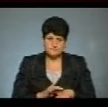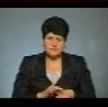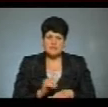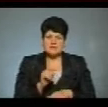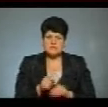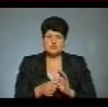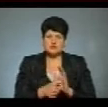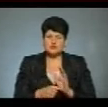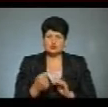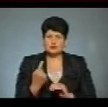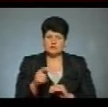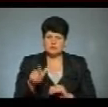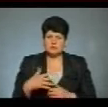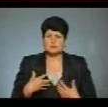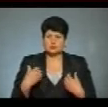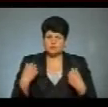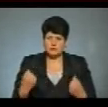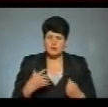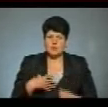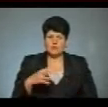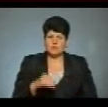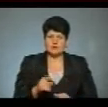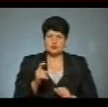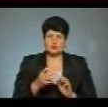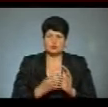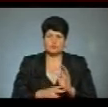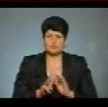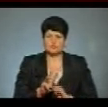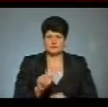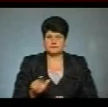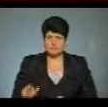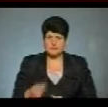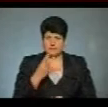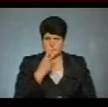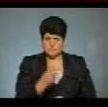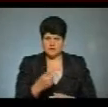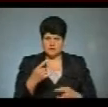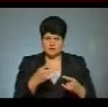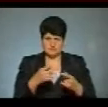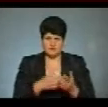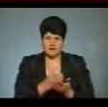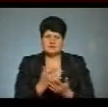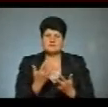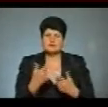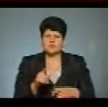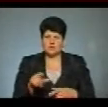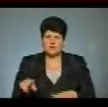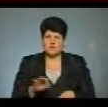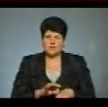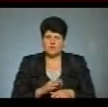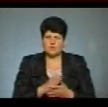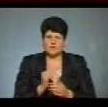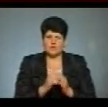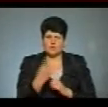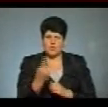них 601 пацієнт одужав, померли 193 людини. На цій карті ви бачите, скільки хворих на коронавірус є в кожній області